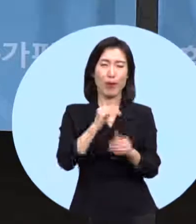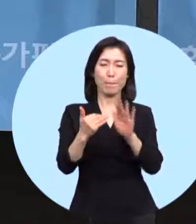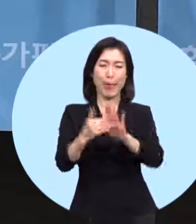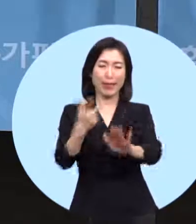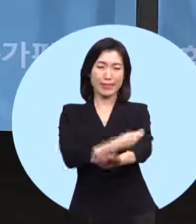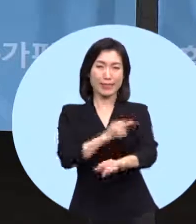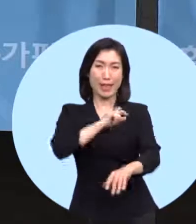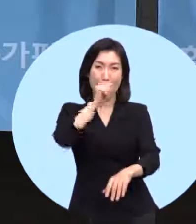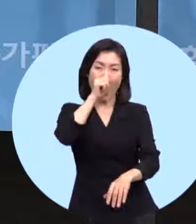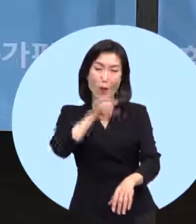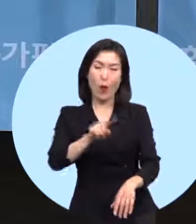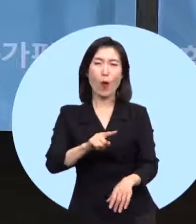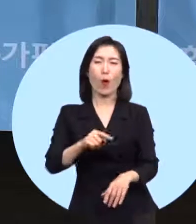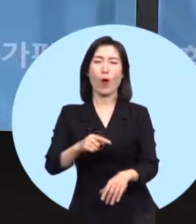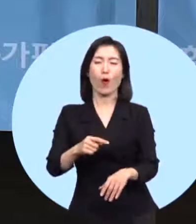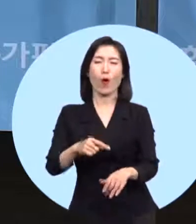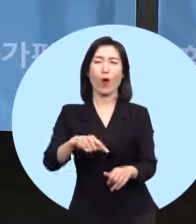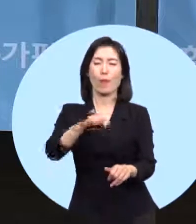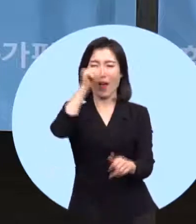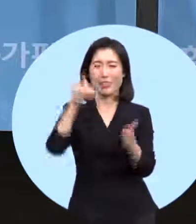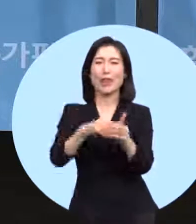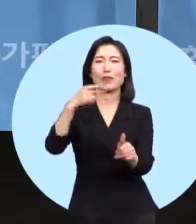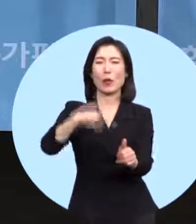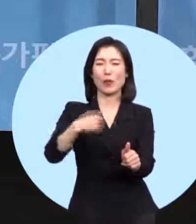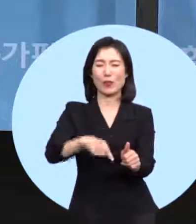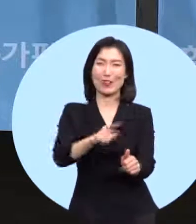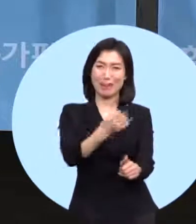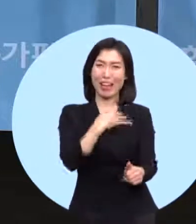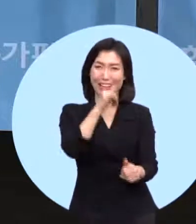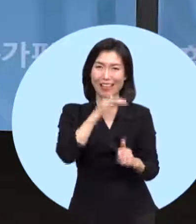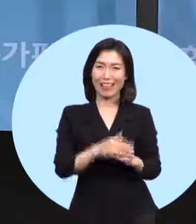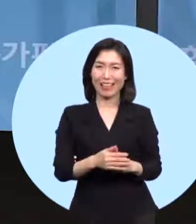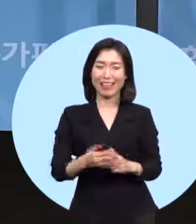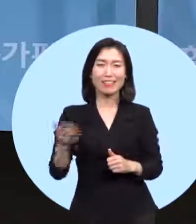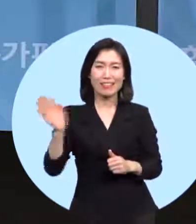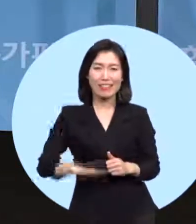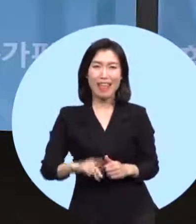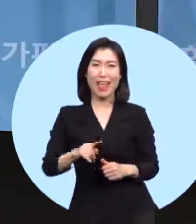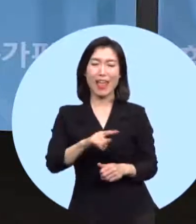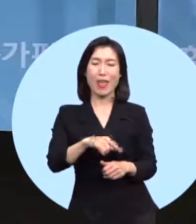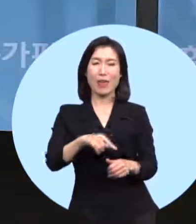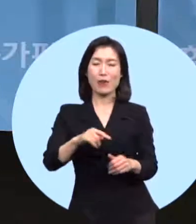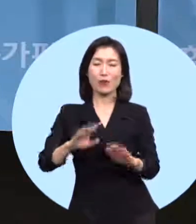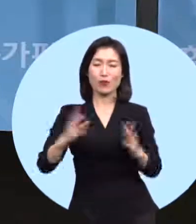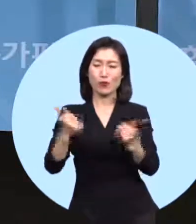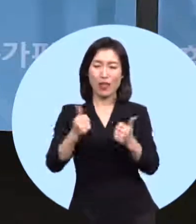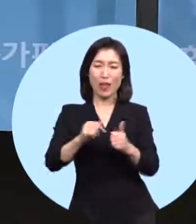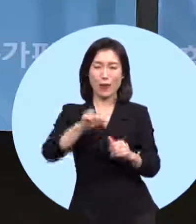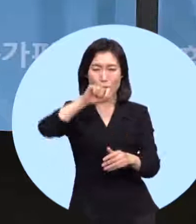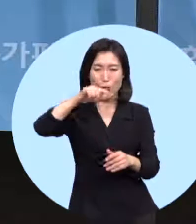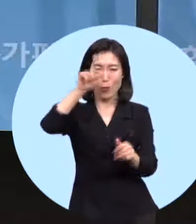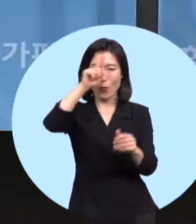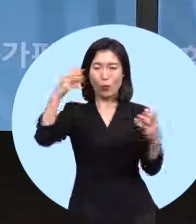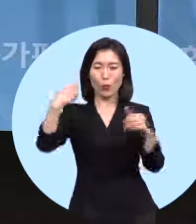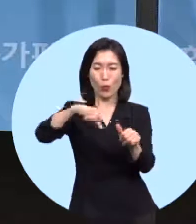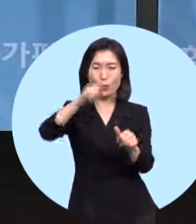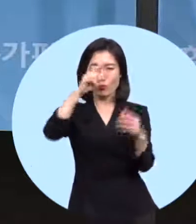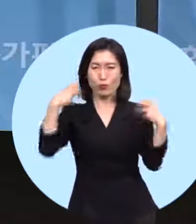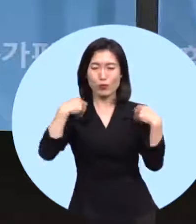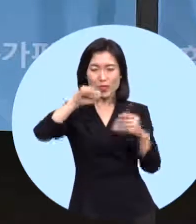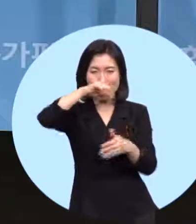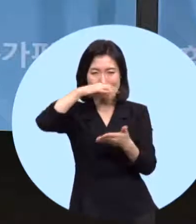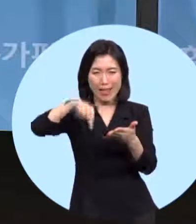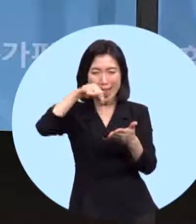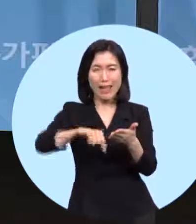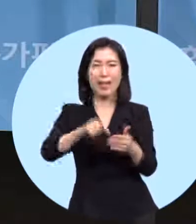평생교육이다 했는데 최재형 교수님 거기 보면은 우리 백신이 교육부 예산에 1%도 안 되게 돼 있어요. 그런데 그것이 과연